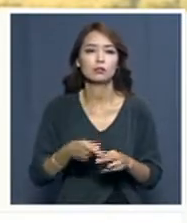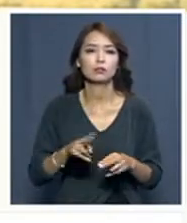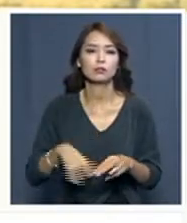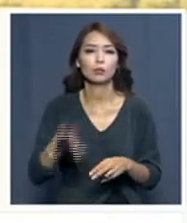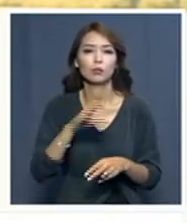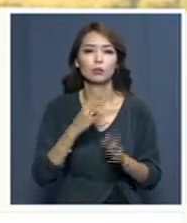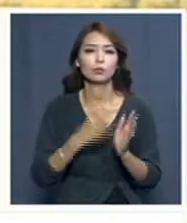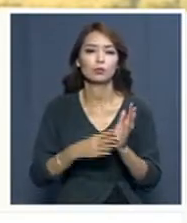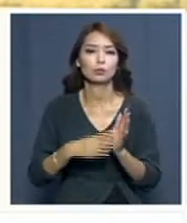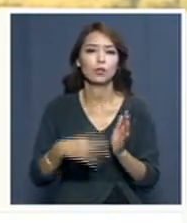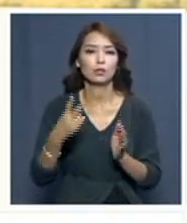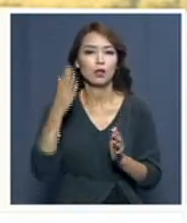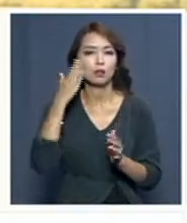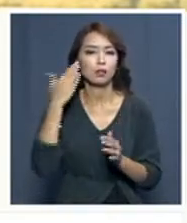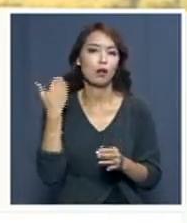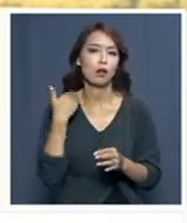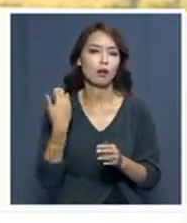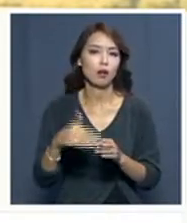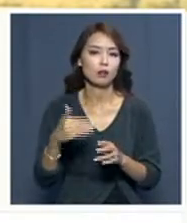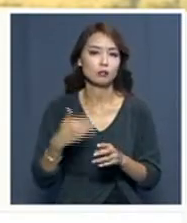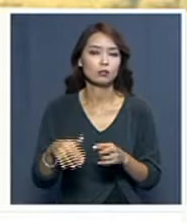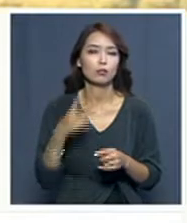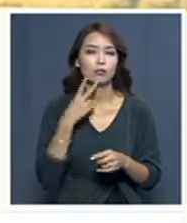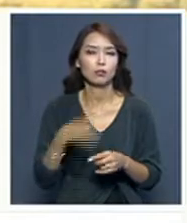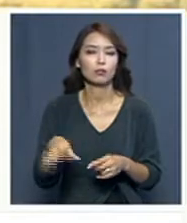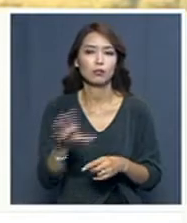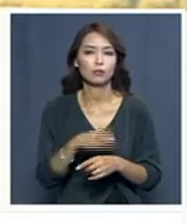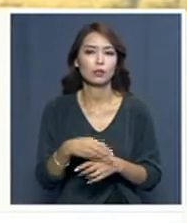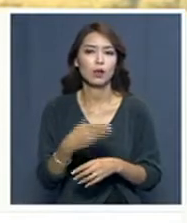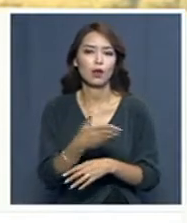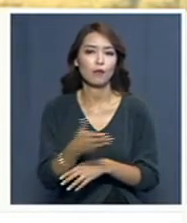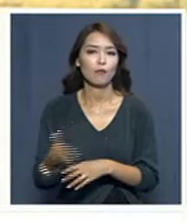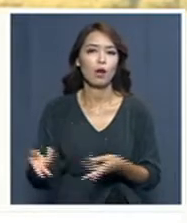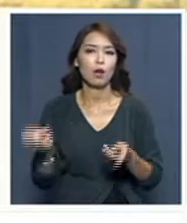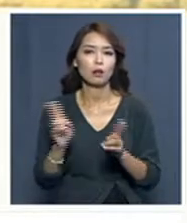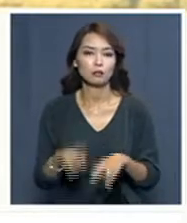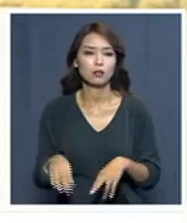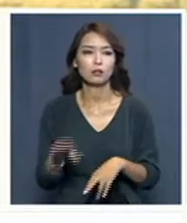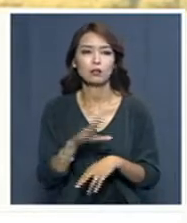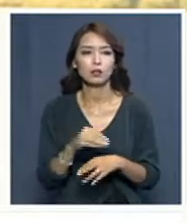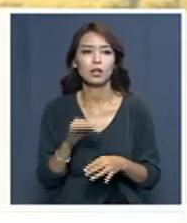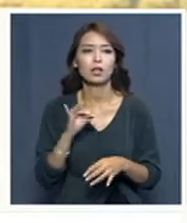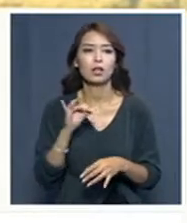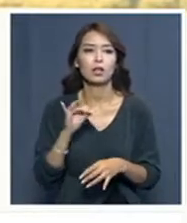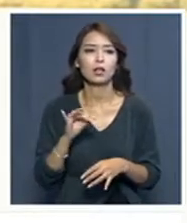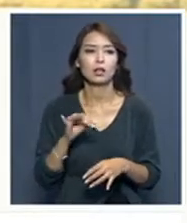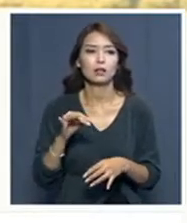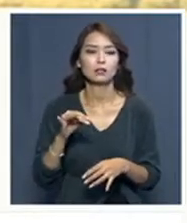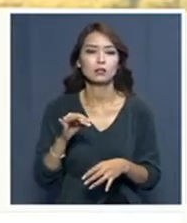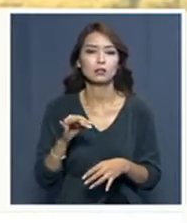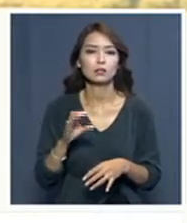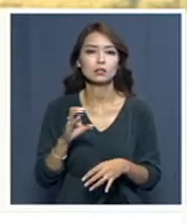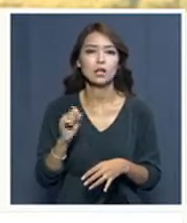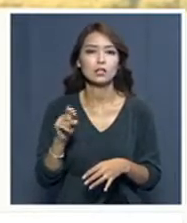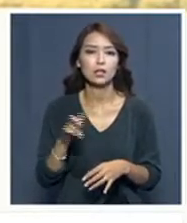бас құйрығы кесілген және бастары дара күйінде жатырды және 2 дана сана сазан балықтар.